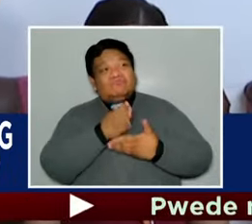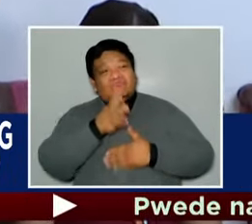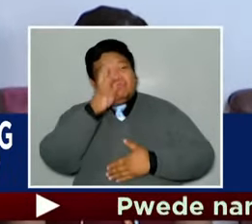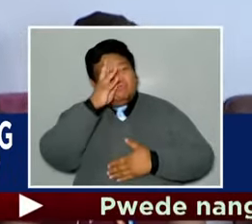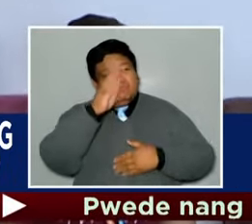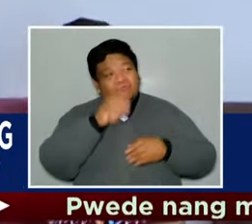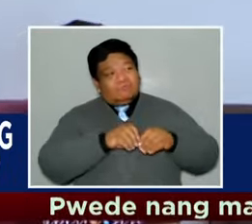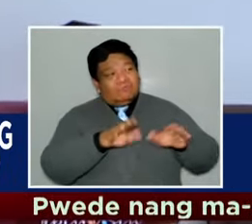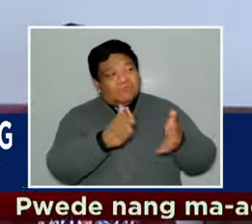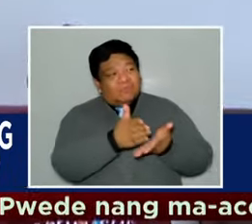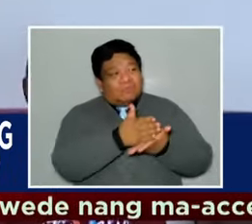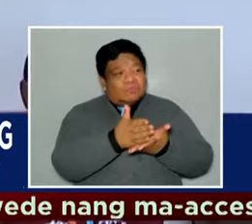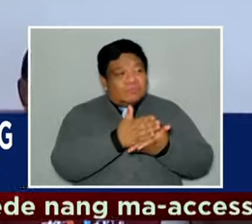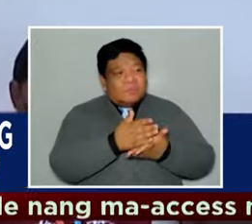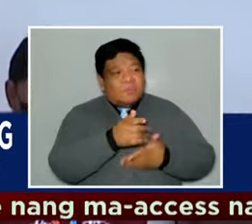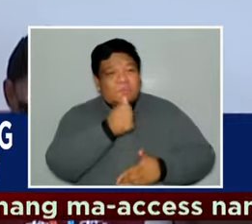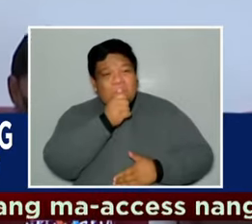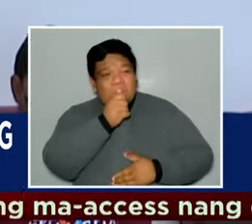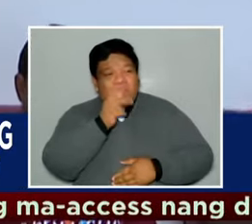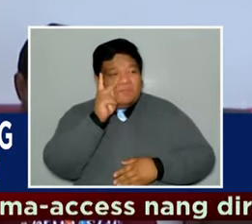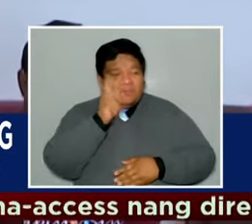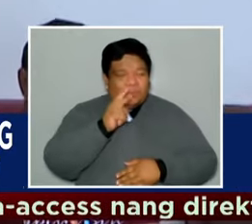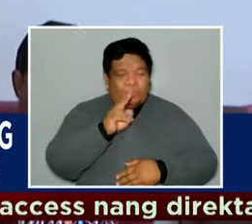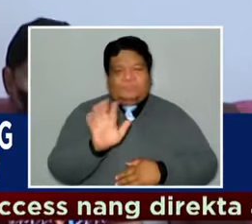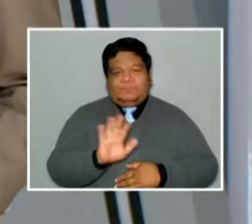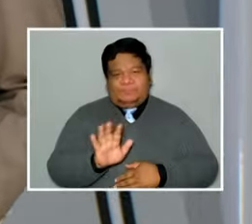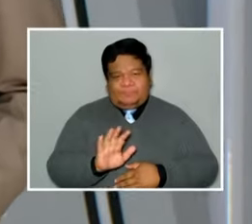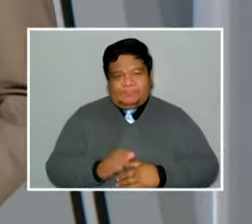Bawa, ABS-CBN News.